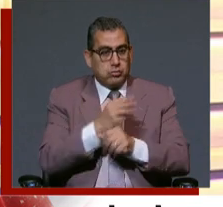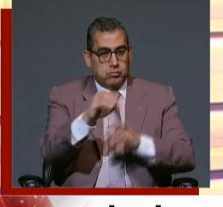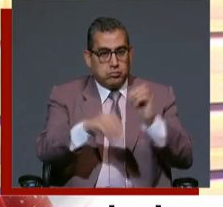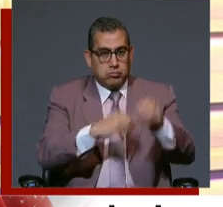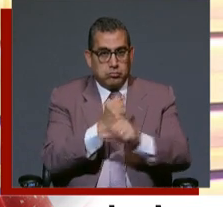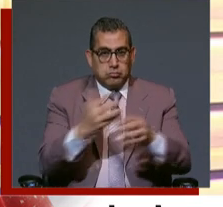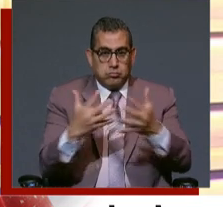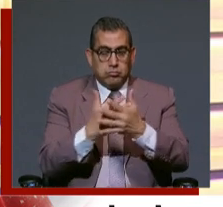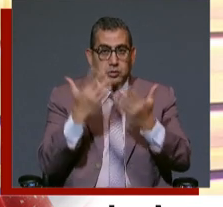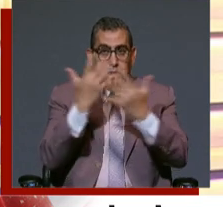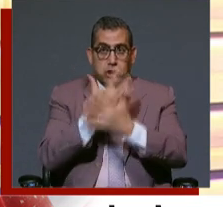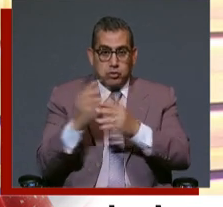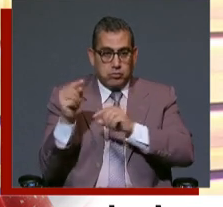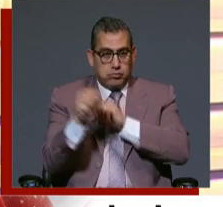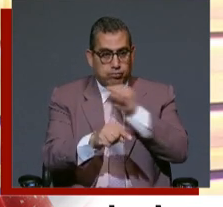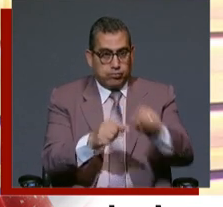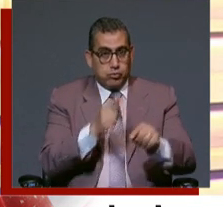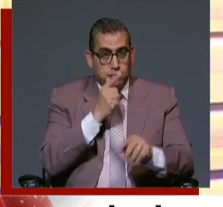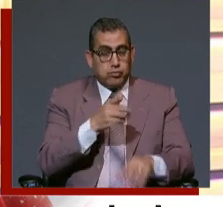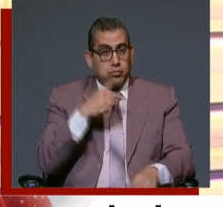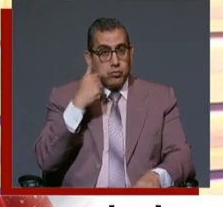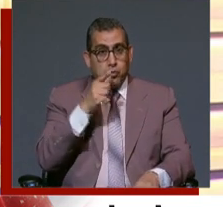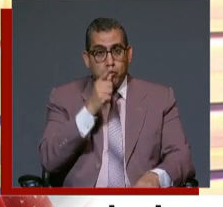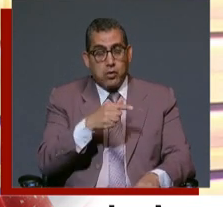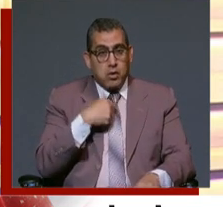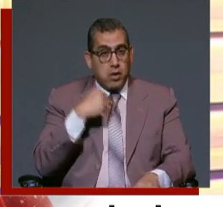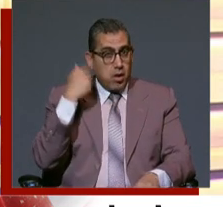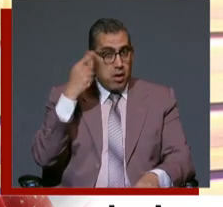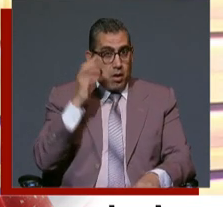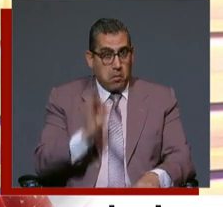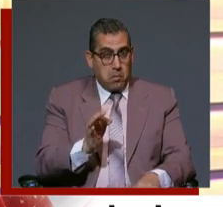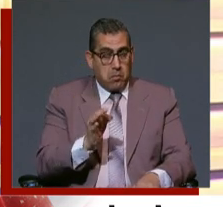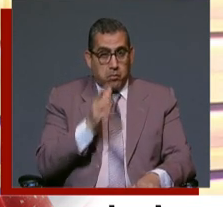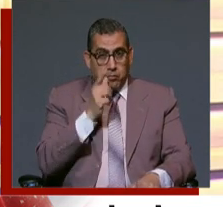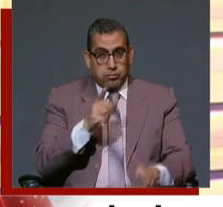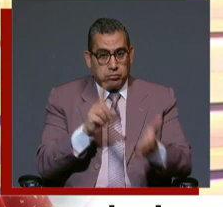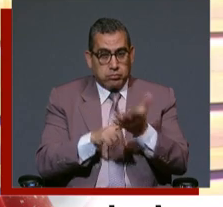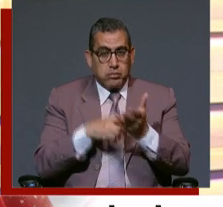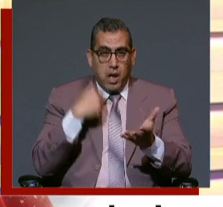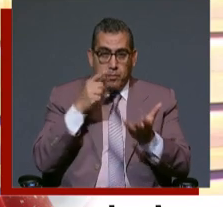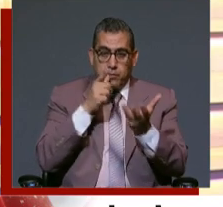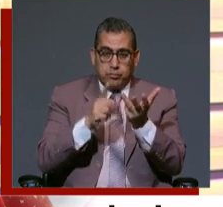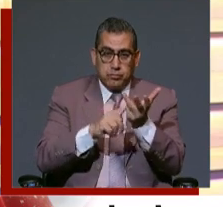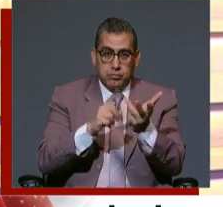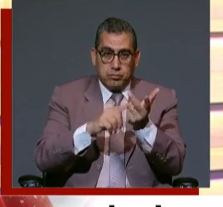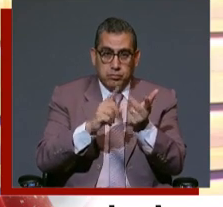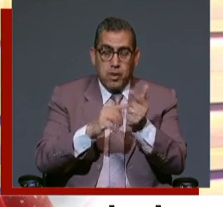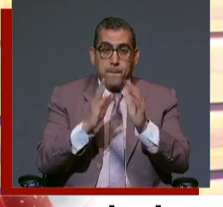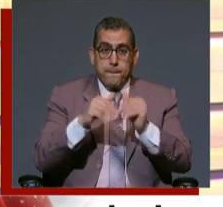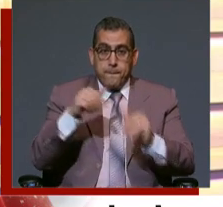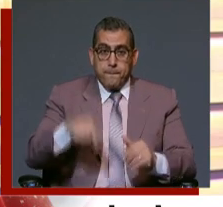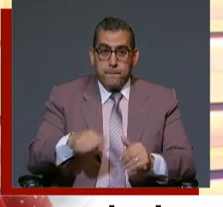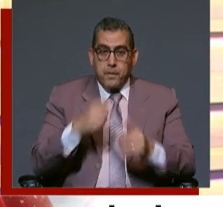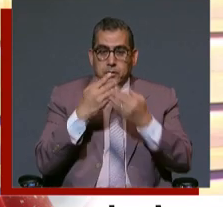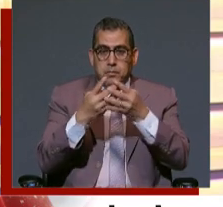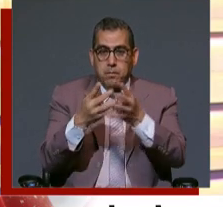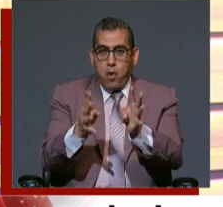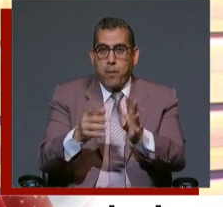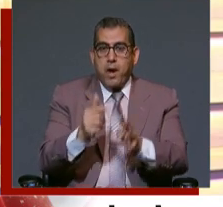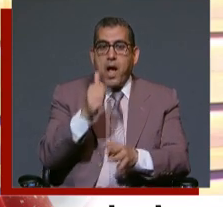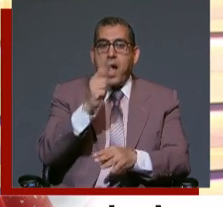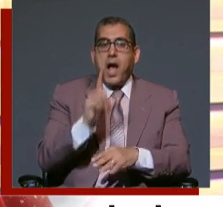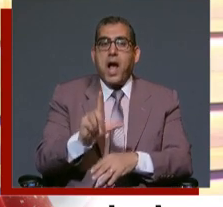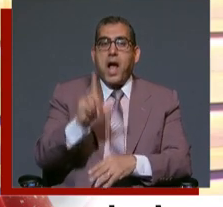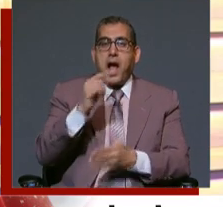أن تستقبلها. لا أخفي عن حضراتكم كثيرا إذا ما تحدثت عن أن مصر هي البوابة الحقيقية